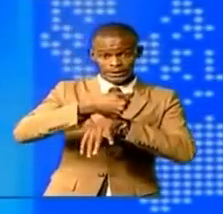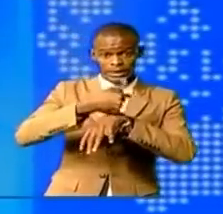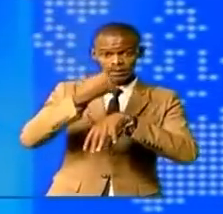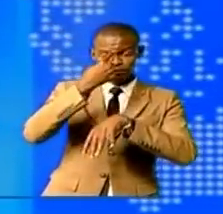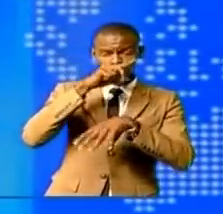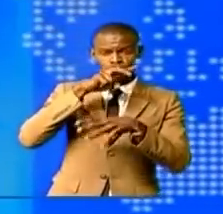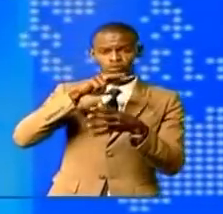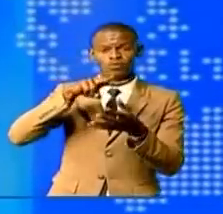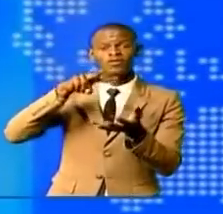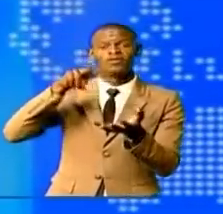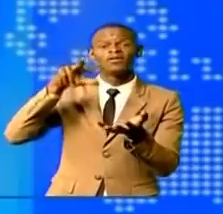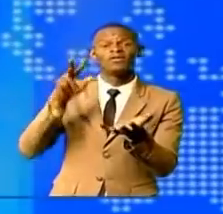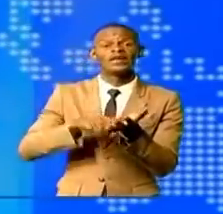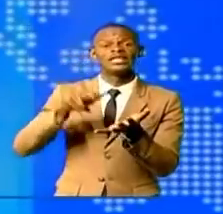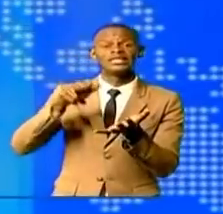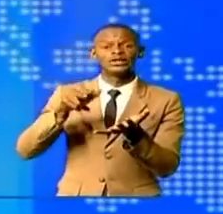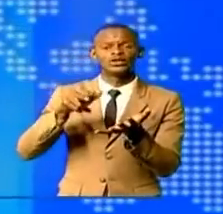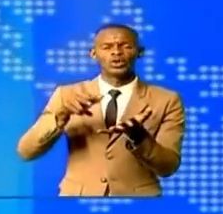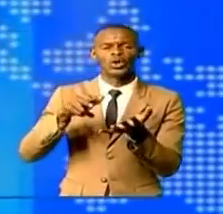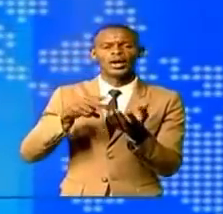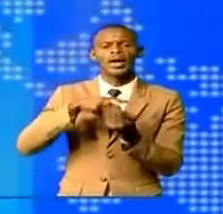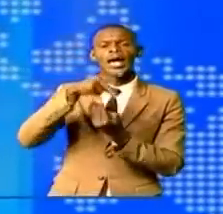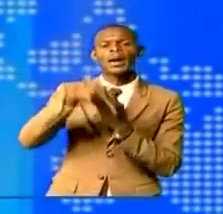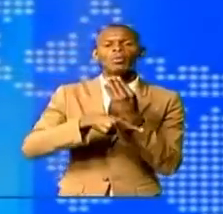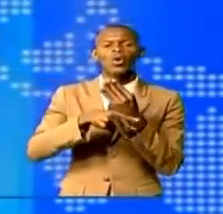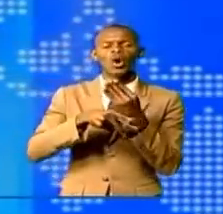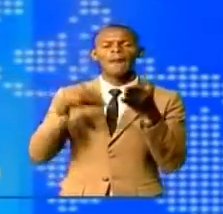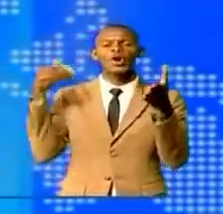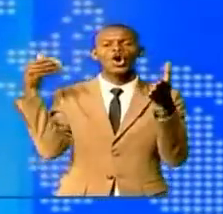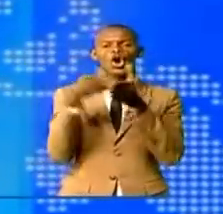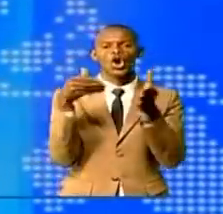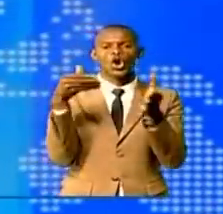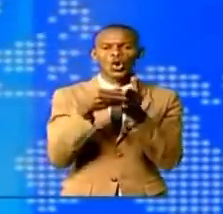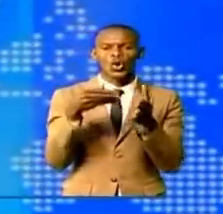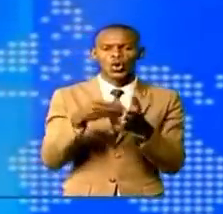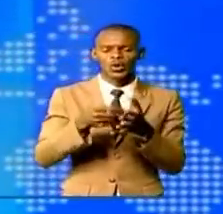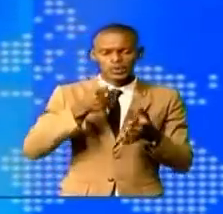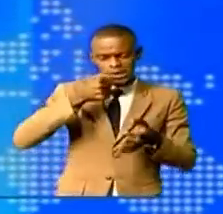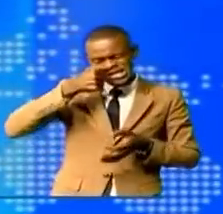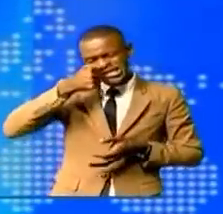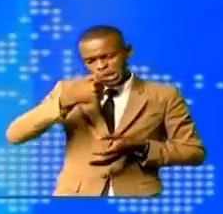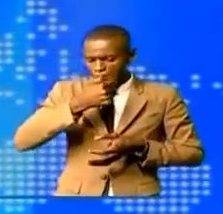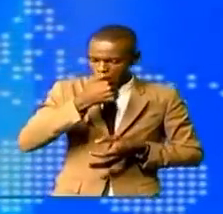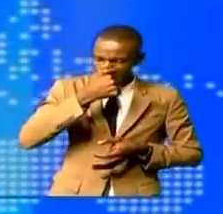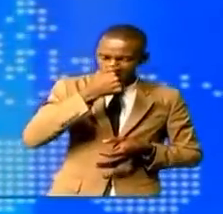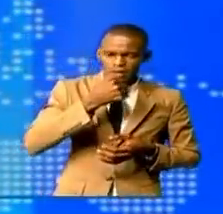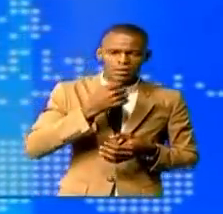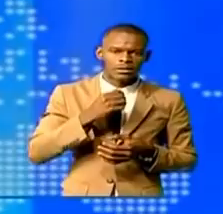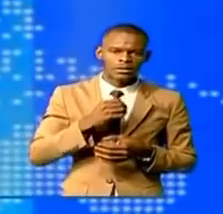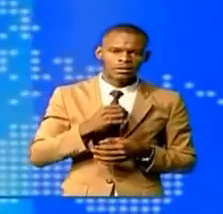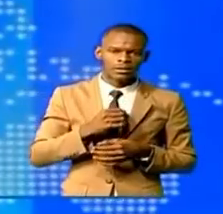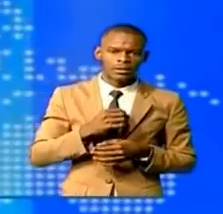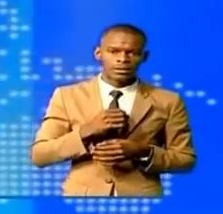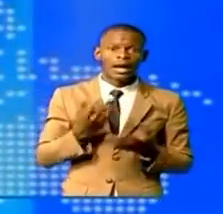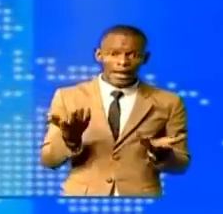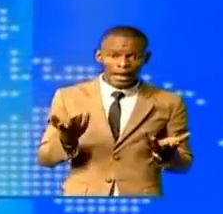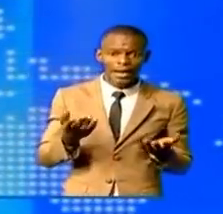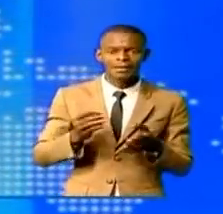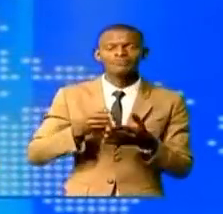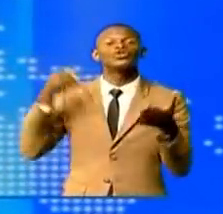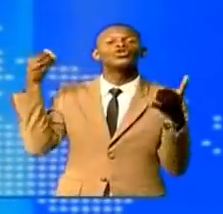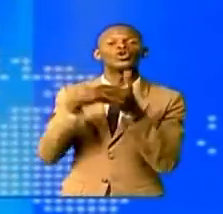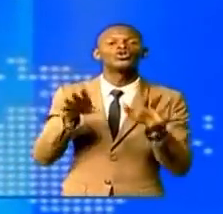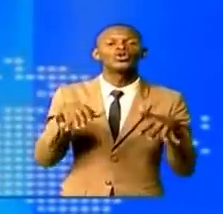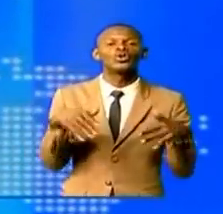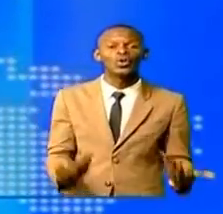le contrôle de tabac en République démocratique du Congo, ouvert par la vice-ministre de la Santé, Véronique Kilumba, en partenariat